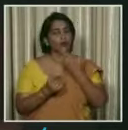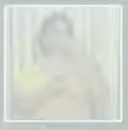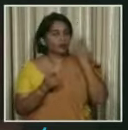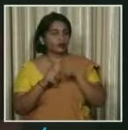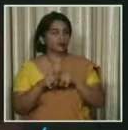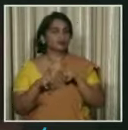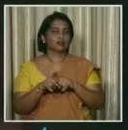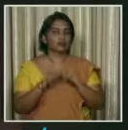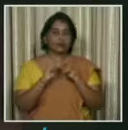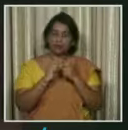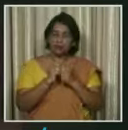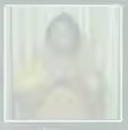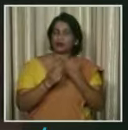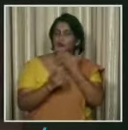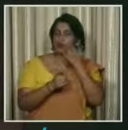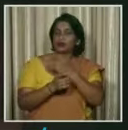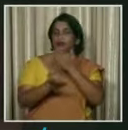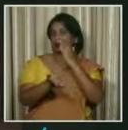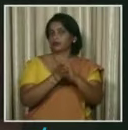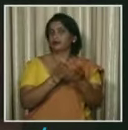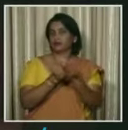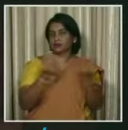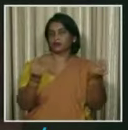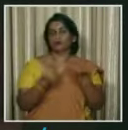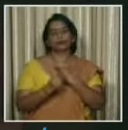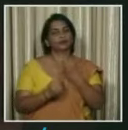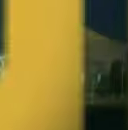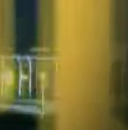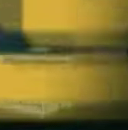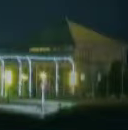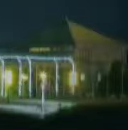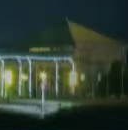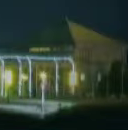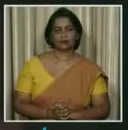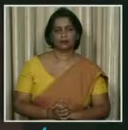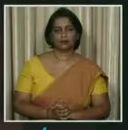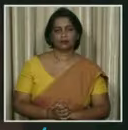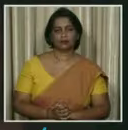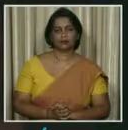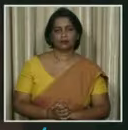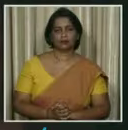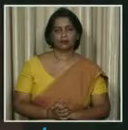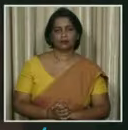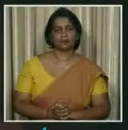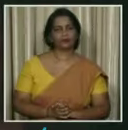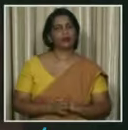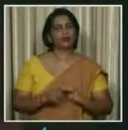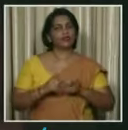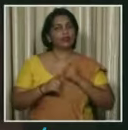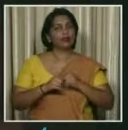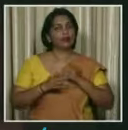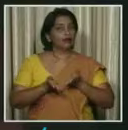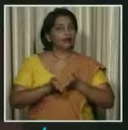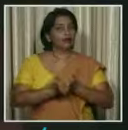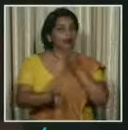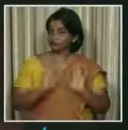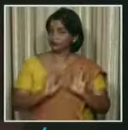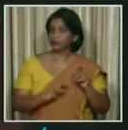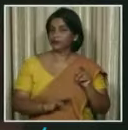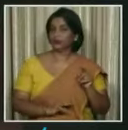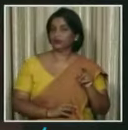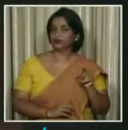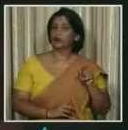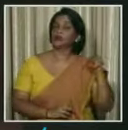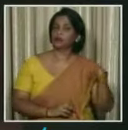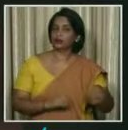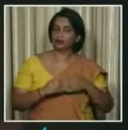අයගේ ගැටළු වලට හැකි ආකාරයෙන් විසඳුම් ලබා දෙන්න කටයුතු කරන්න කියලා මම ඉල්ලීමක් කරනවා. එක්ස්ප්‍රස් පර්ල් නෞකාව ගිනිබත් වීම නිසා